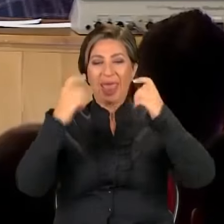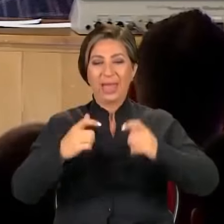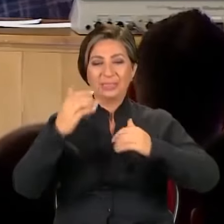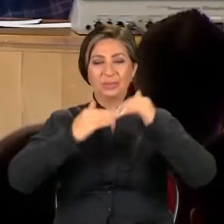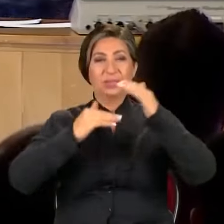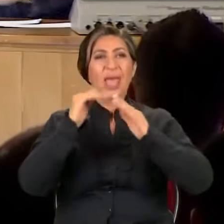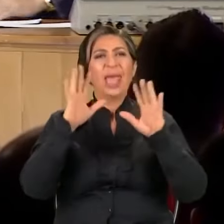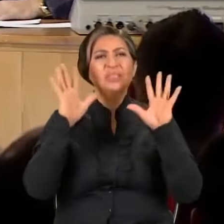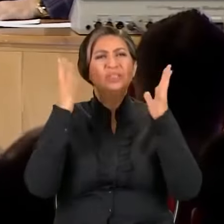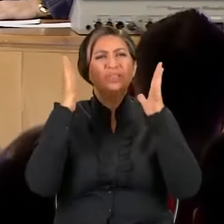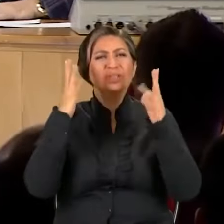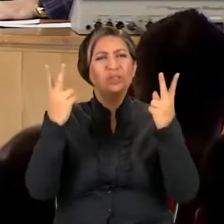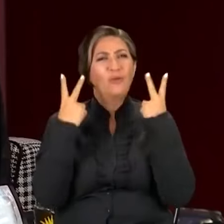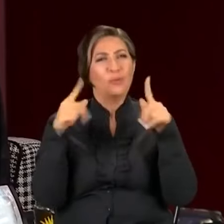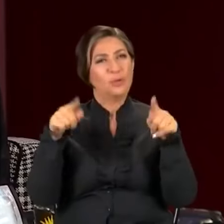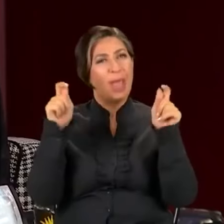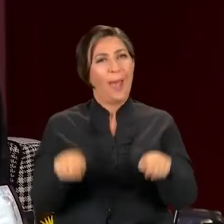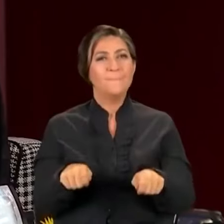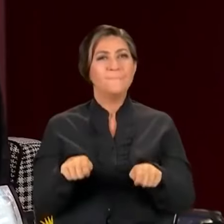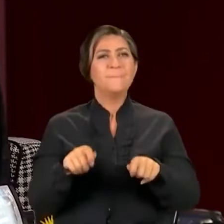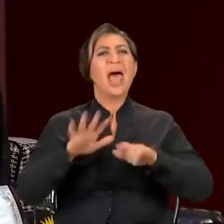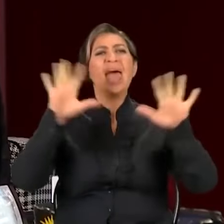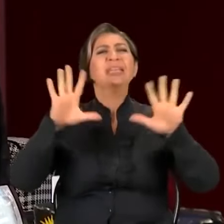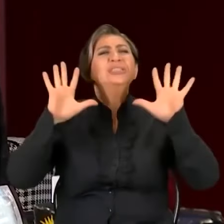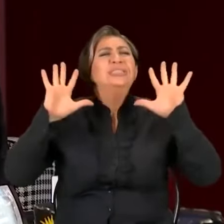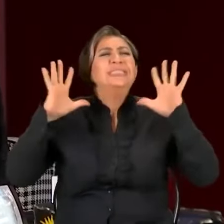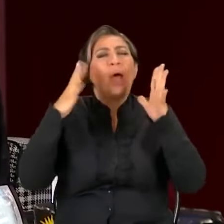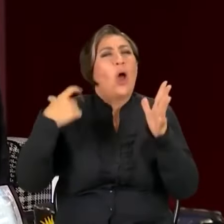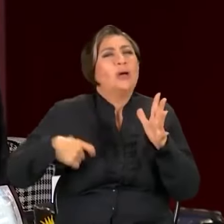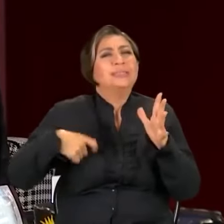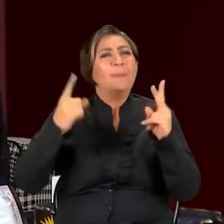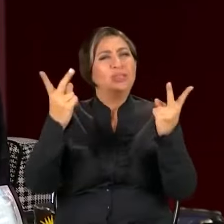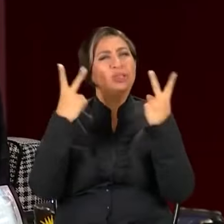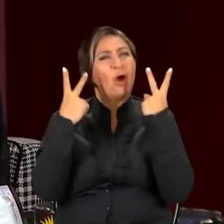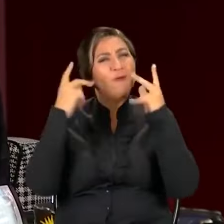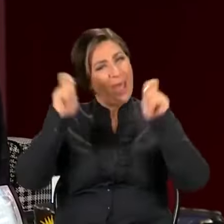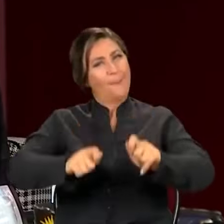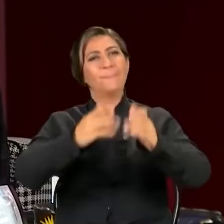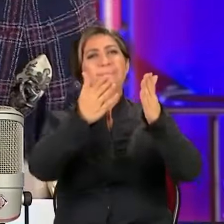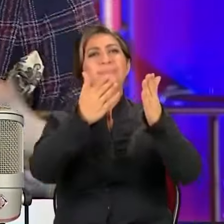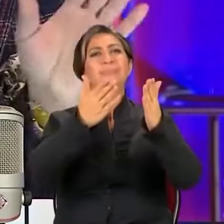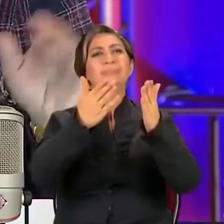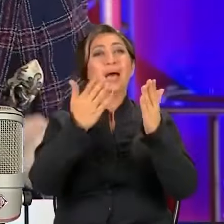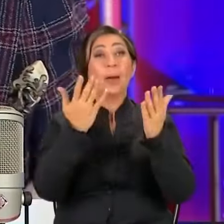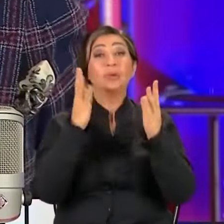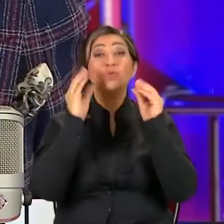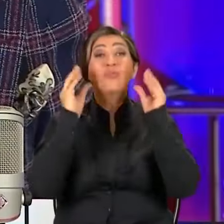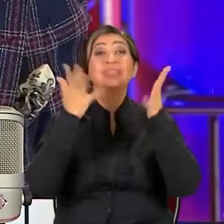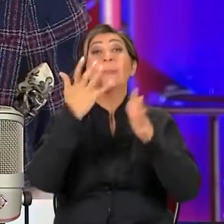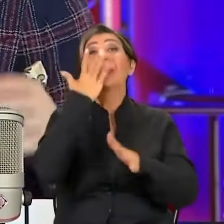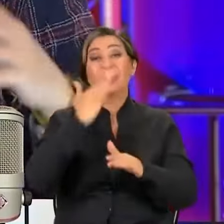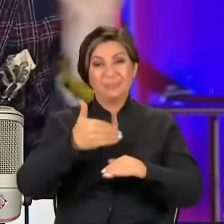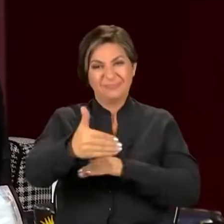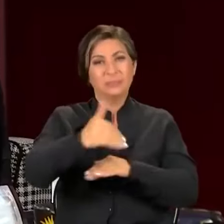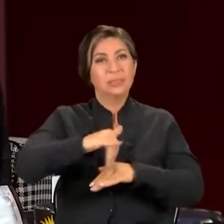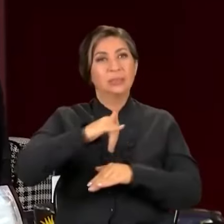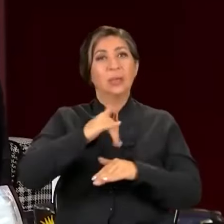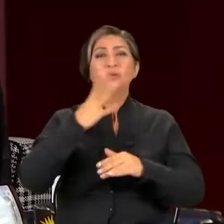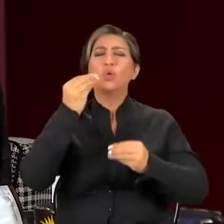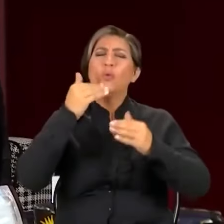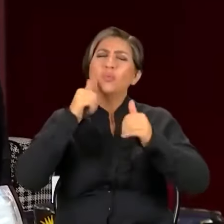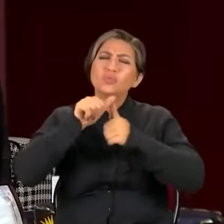En çılgın şovunu burada yap. Olabilir. En çılgın olanı. Özel bir şov hazırlayalım. En böyle. Çılgın olanı. Ama fazla beklemeyelim, yapalım. Bir de bazen